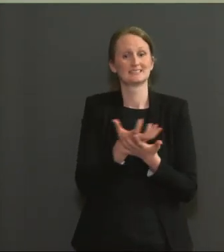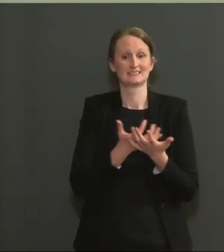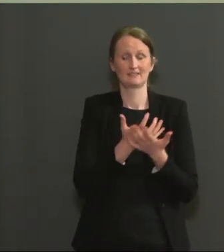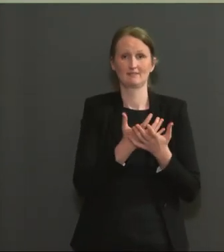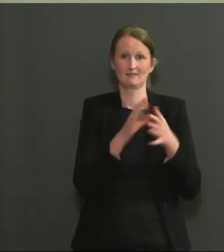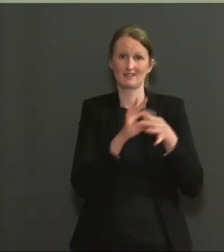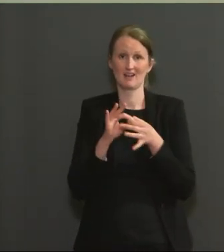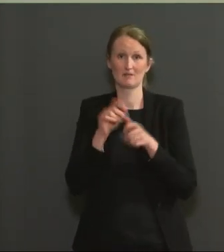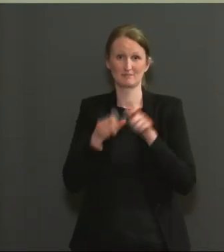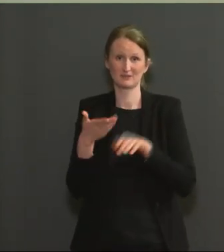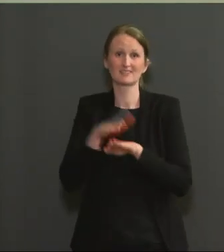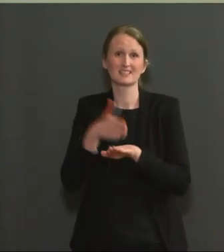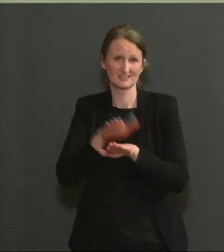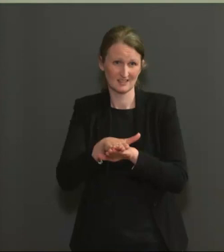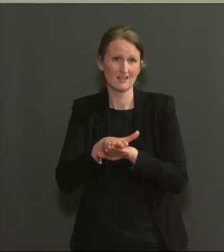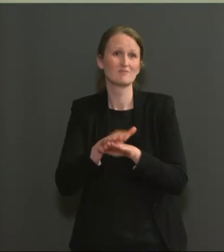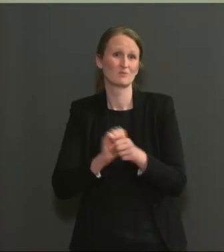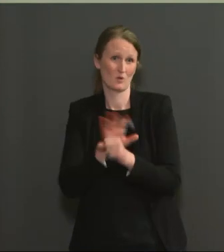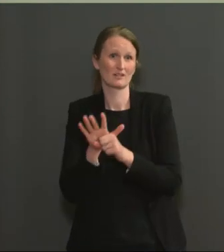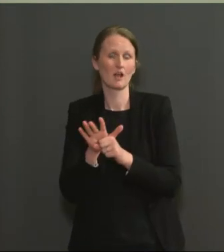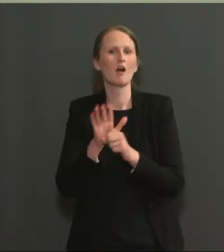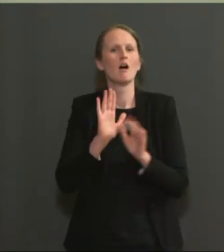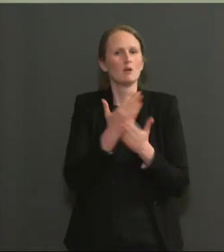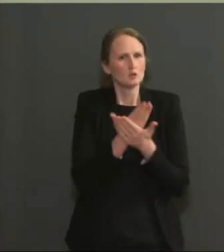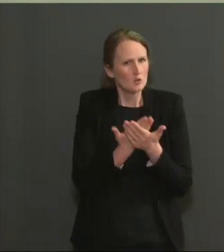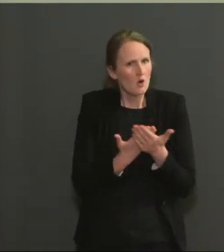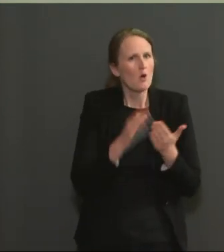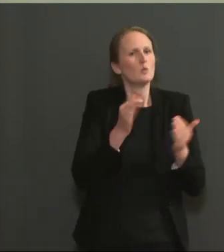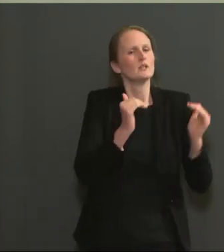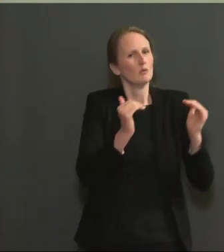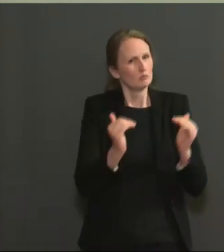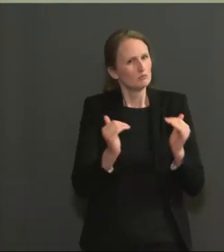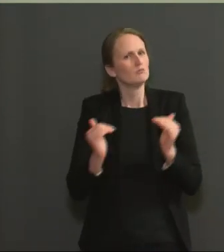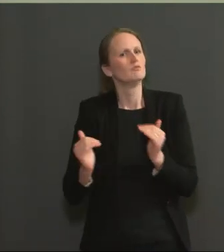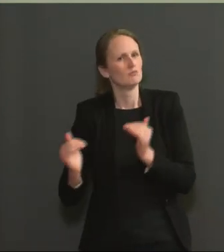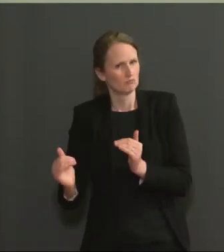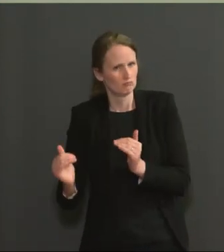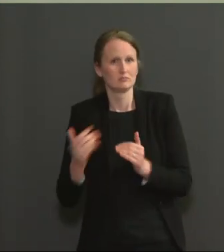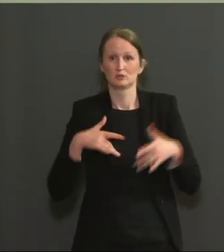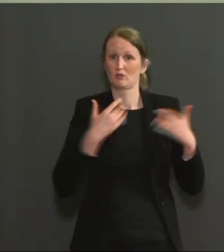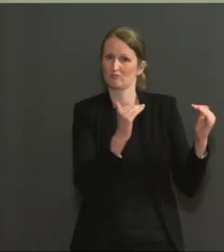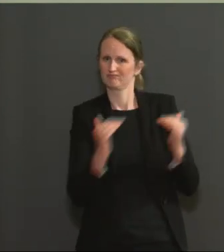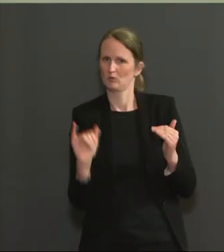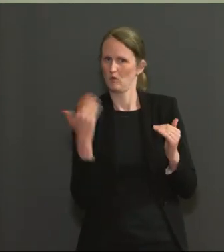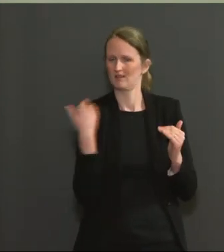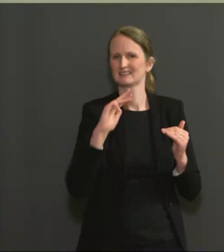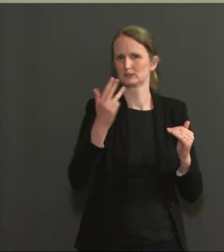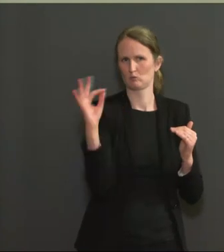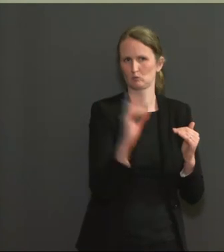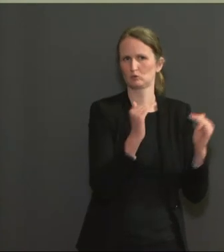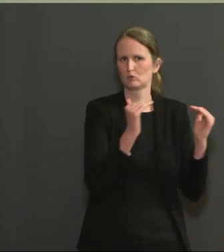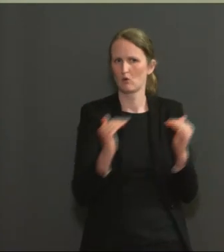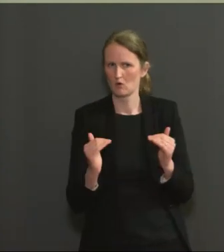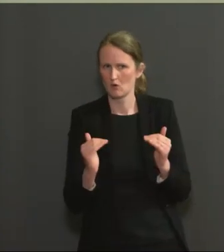diminue diminue toujours à un rythme relativement soutenu de 19 % mais nous avons à déplorer actuellement en